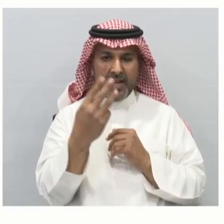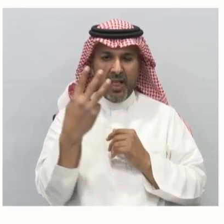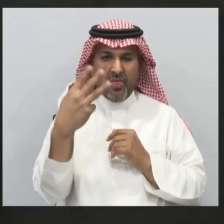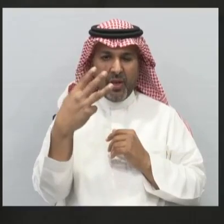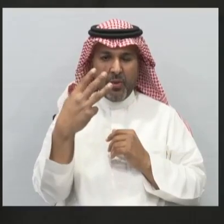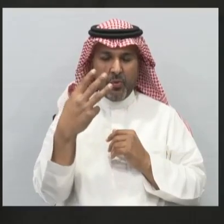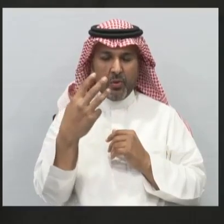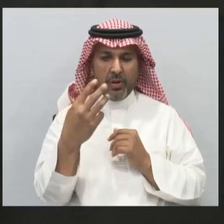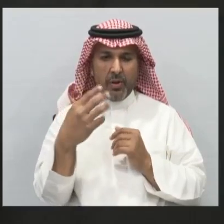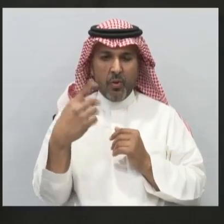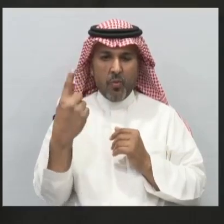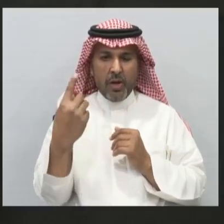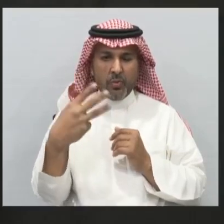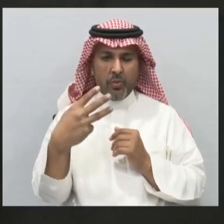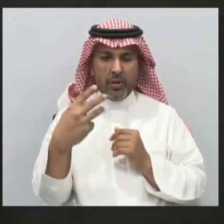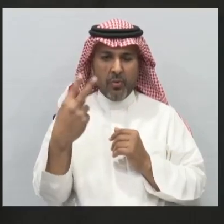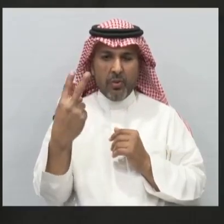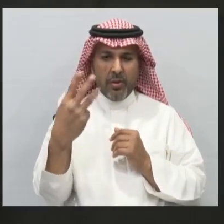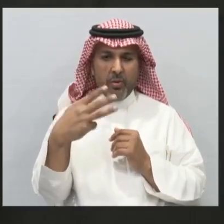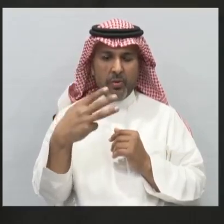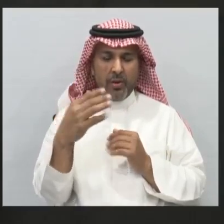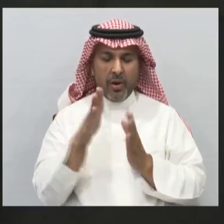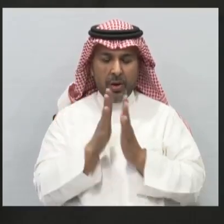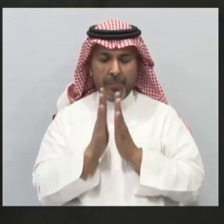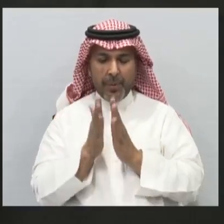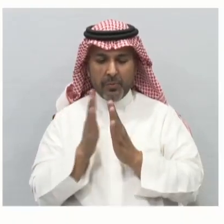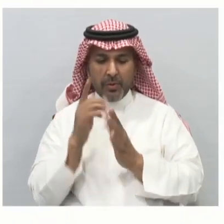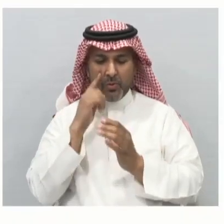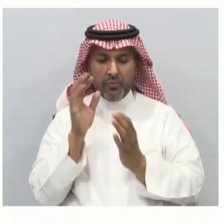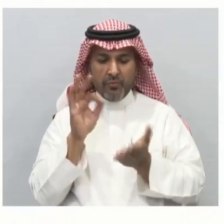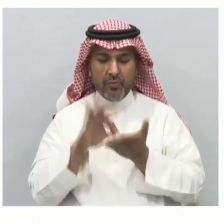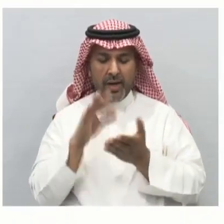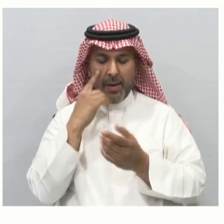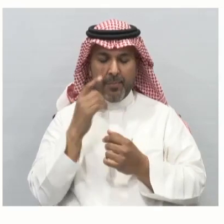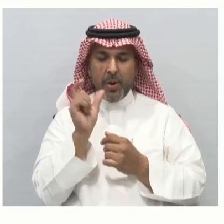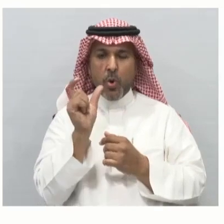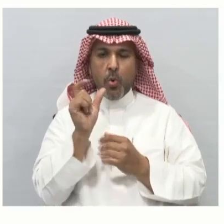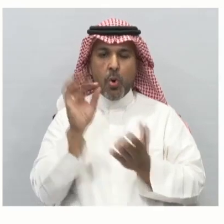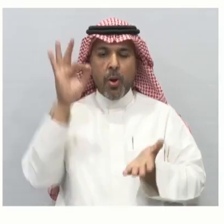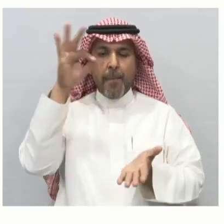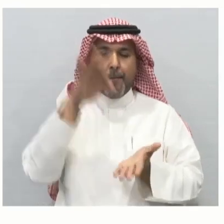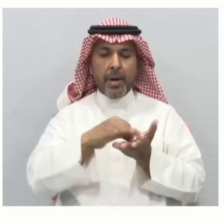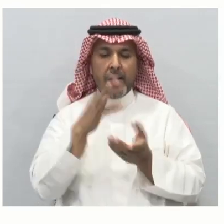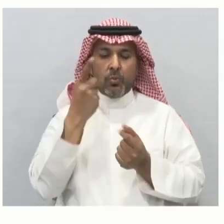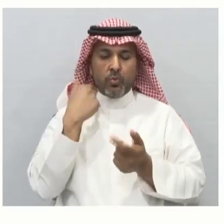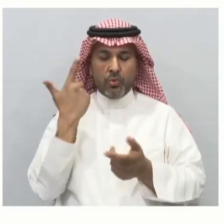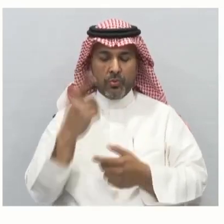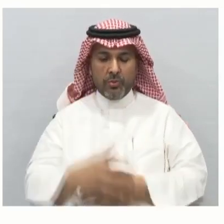ما بين عشر ما بين اعداد ما تكلم عدد مثل ما هو طيب نشوف الان هنا عندي 31